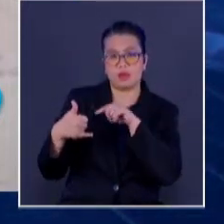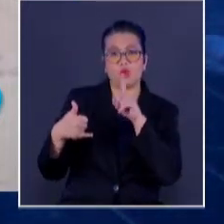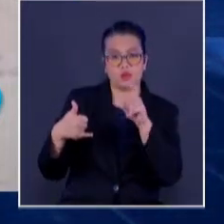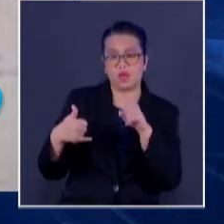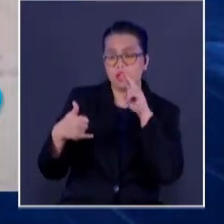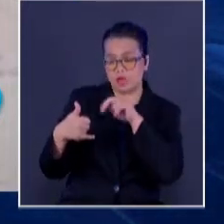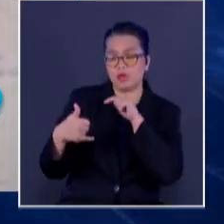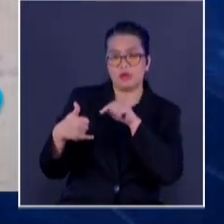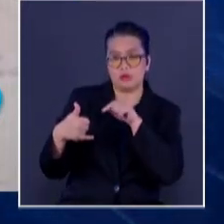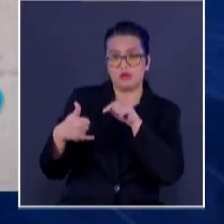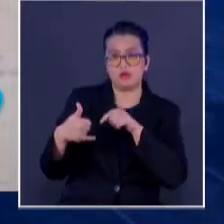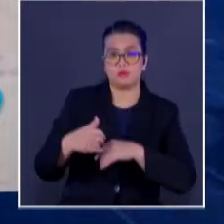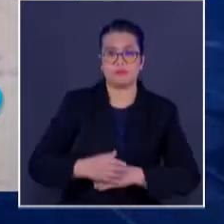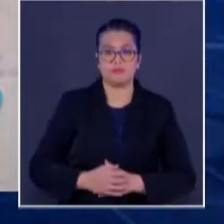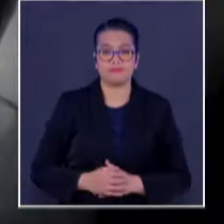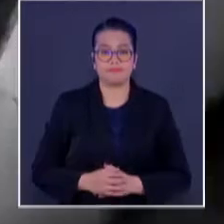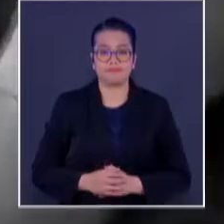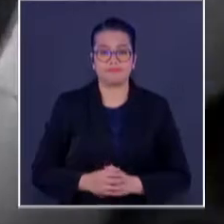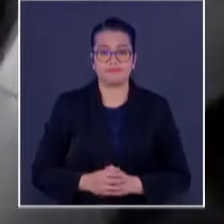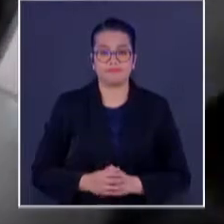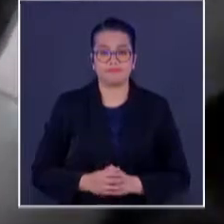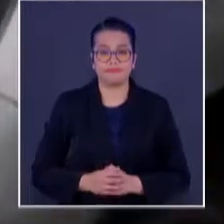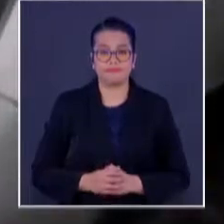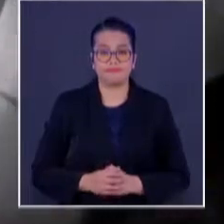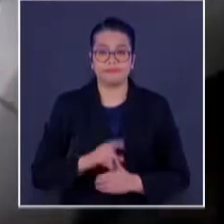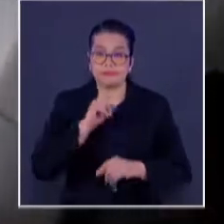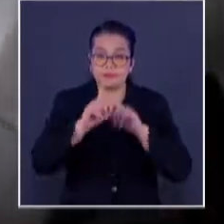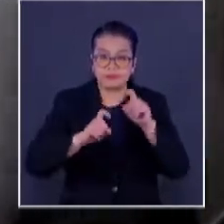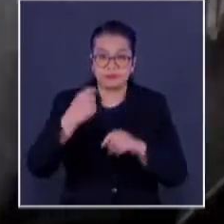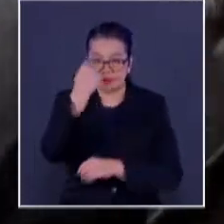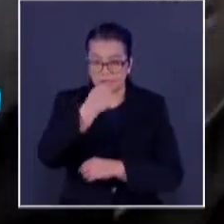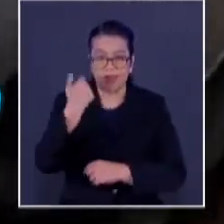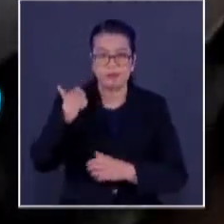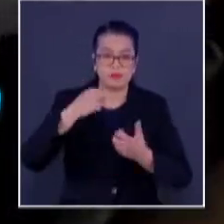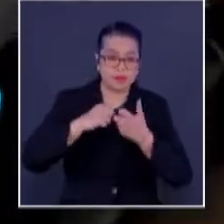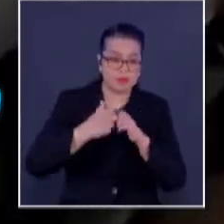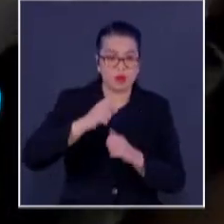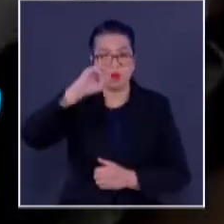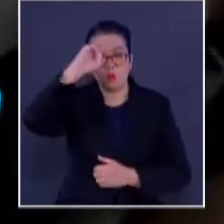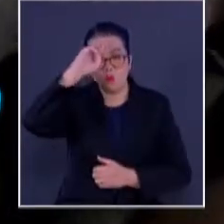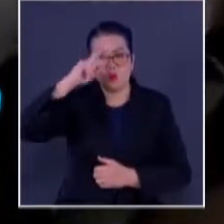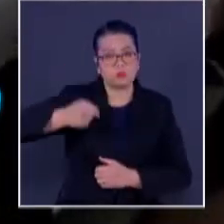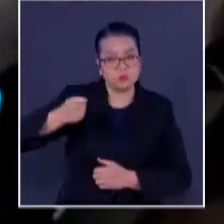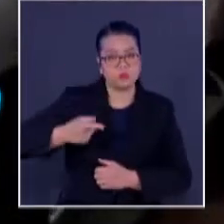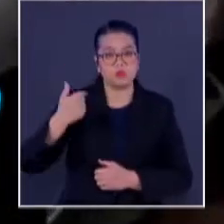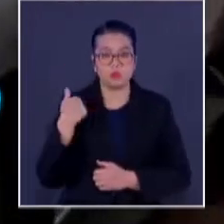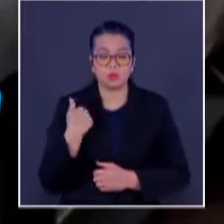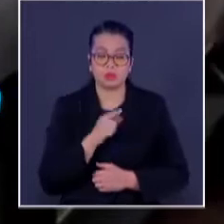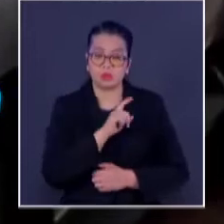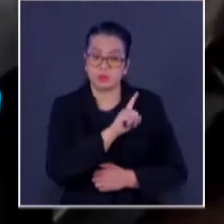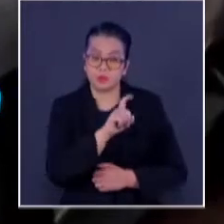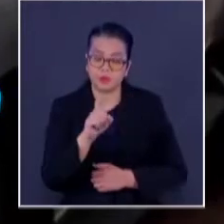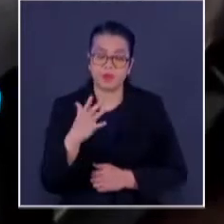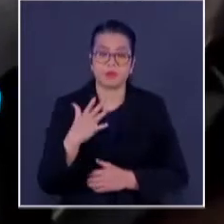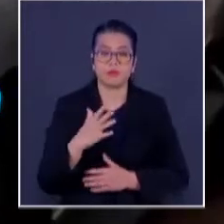นางเอราวดีกันค่ะ เราก็จะถามว่าใครมีปัญหาใครมีโรคประจำตัวใครอย่างผู้หญิงมัธยมส่ว